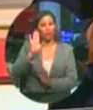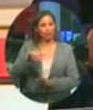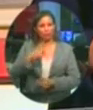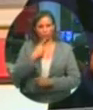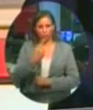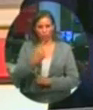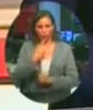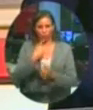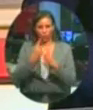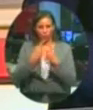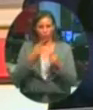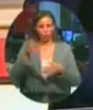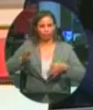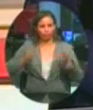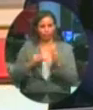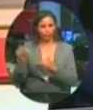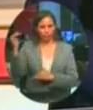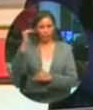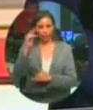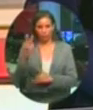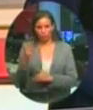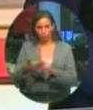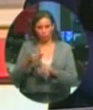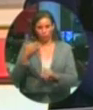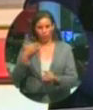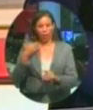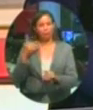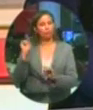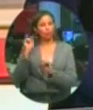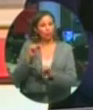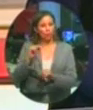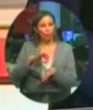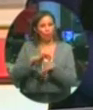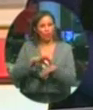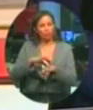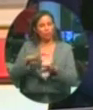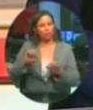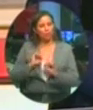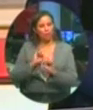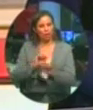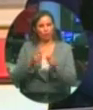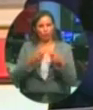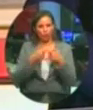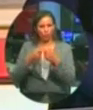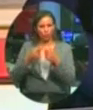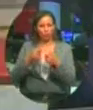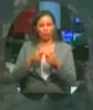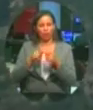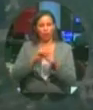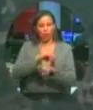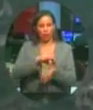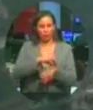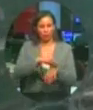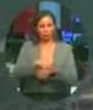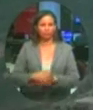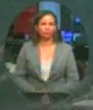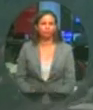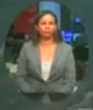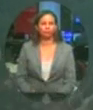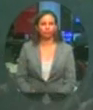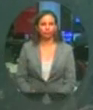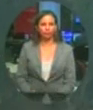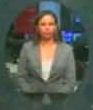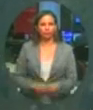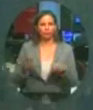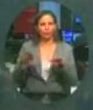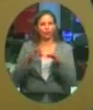הרופאים עם תמיכה של ארגון רופאי המדינה. הנה הכתבה של נאוה טלהון ויאנה סורדנה. עם תחילת השבוע נראה